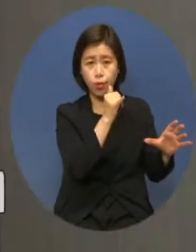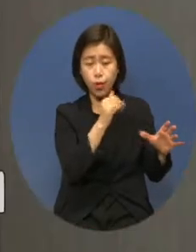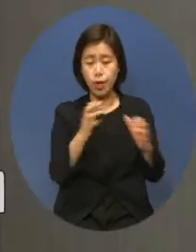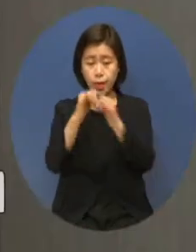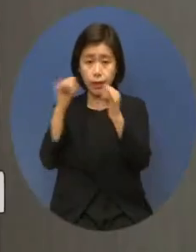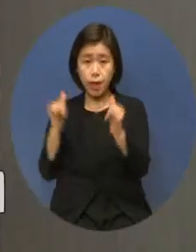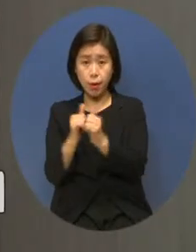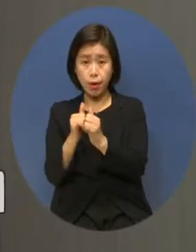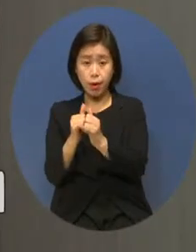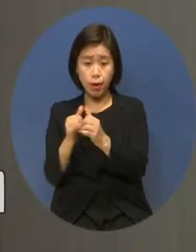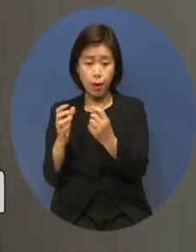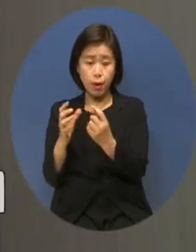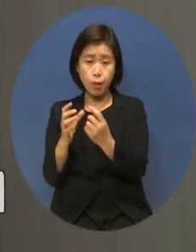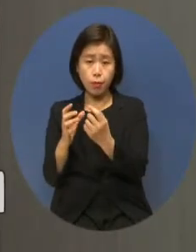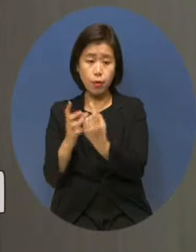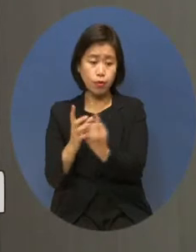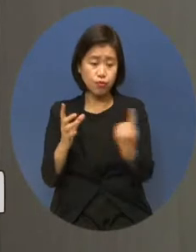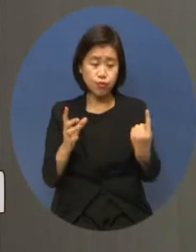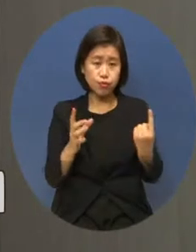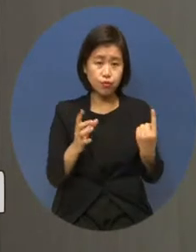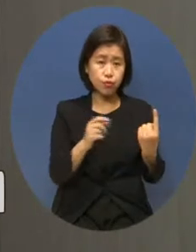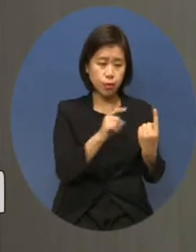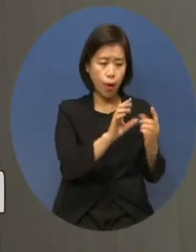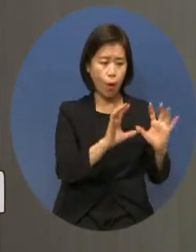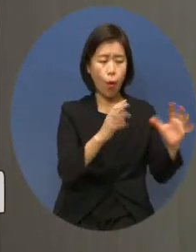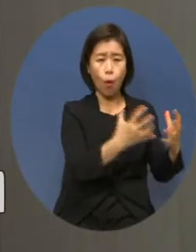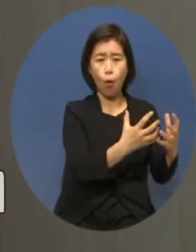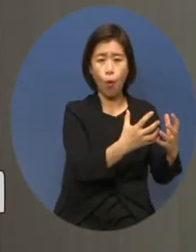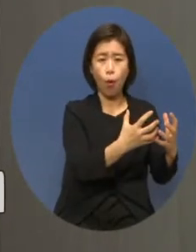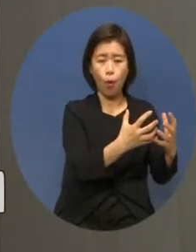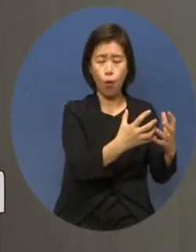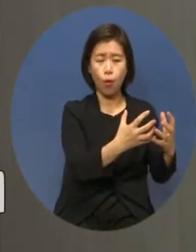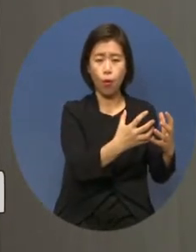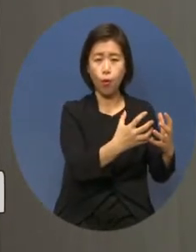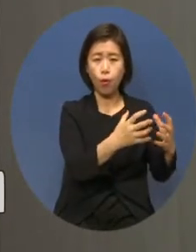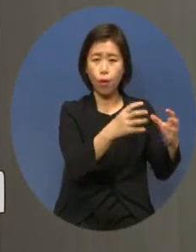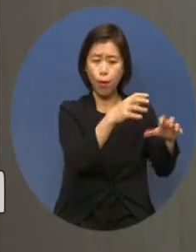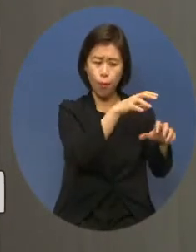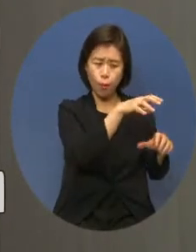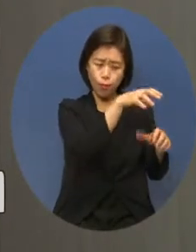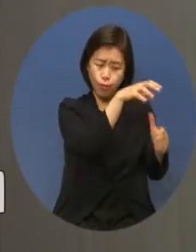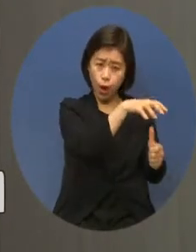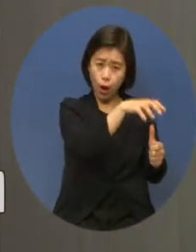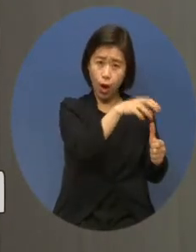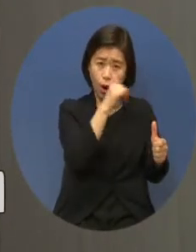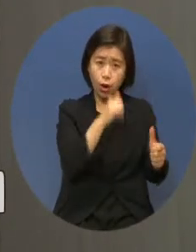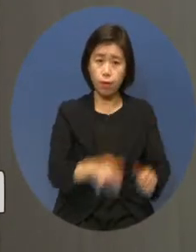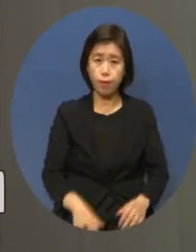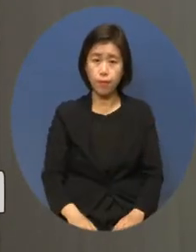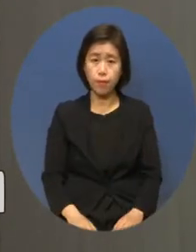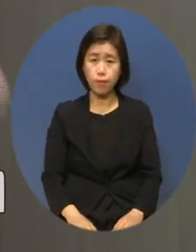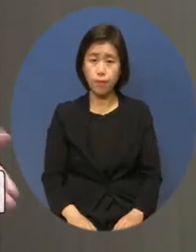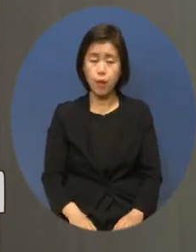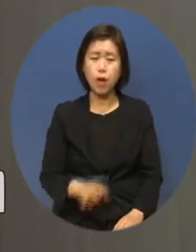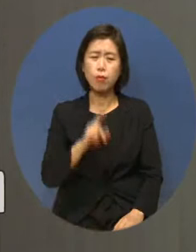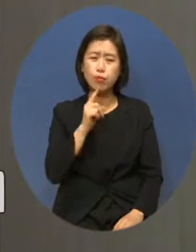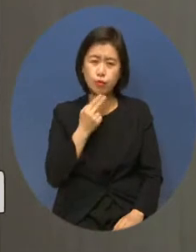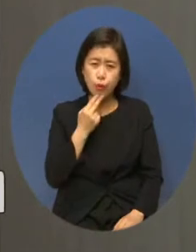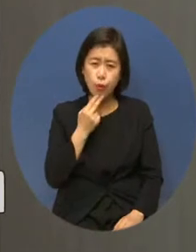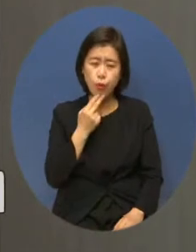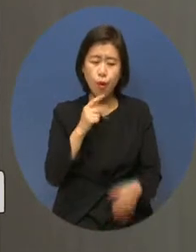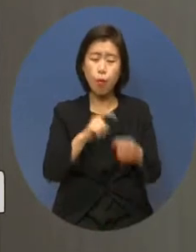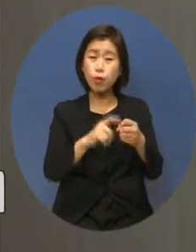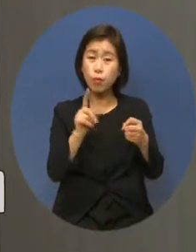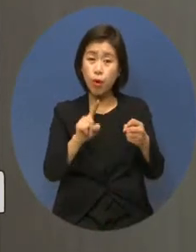분리되어져서 격리되어 있는데 이중의 격리 조치를 취한 것이고 근데 이것도 또한 이제 보호가 명목이었지만 1년이 지난